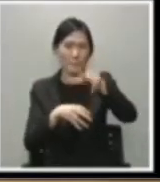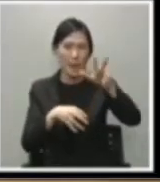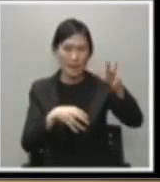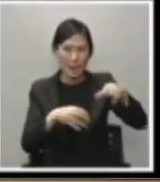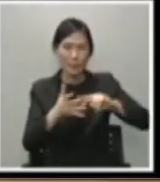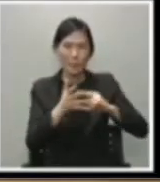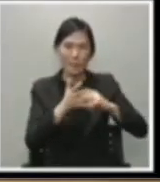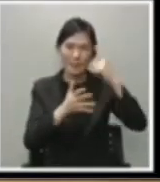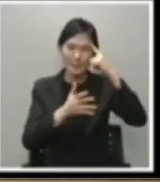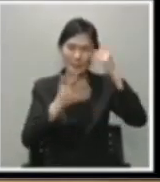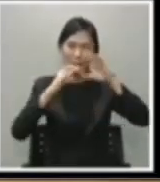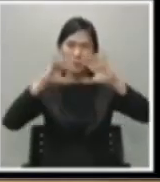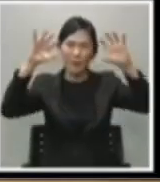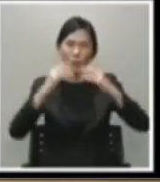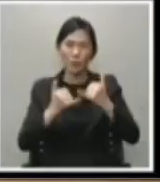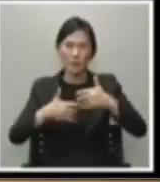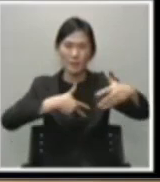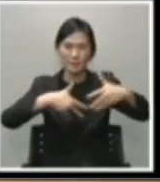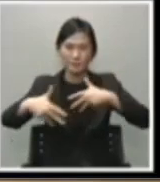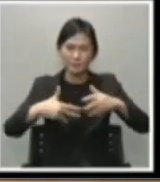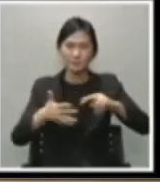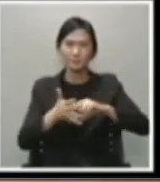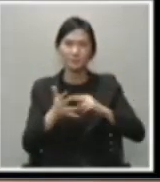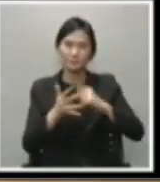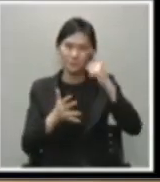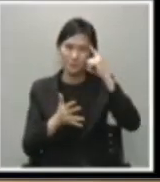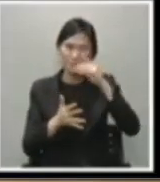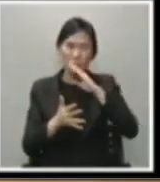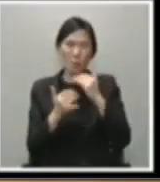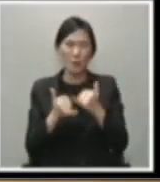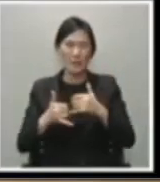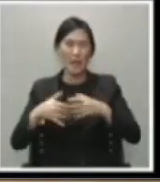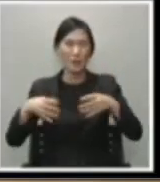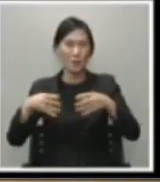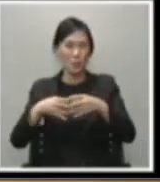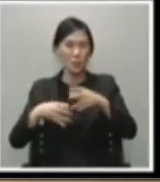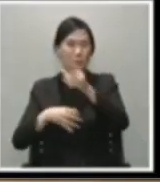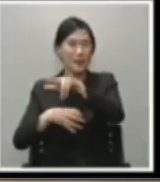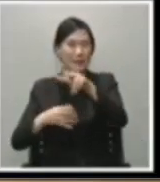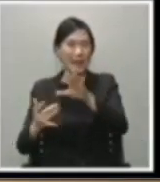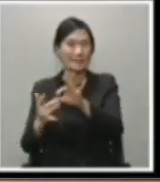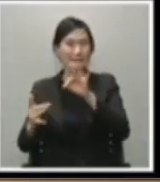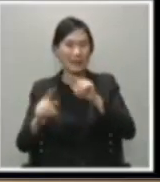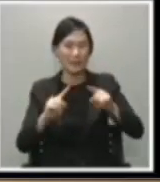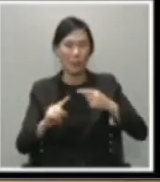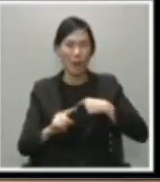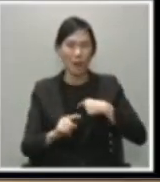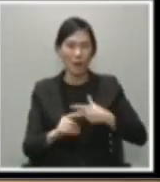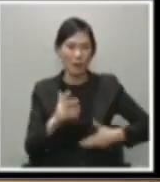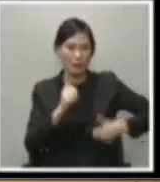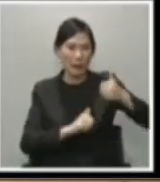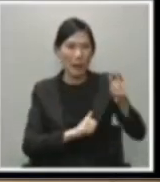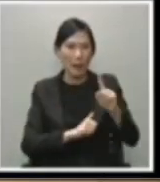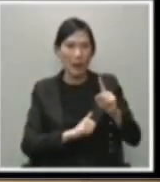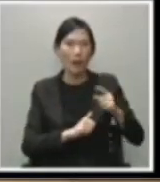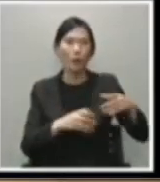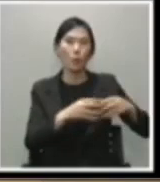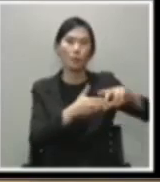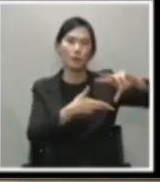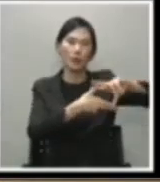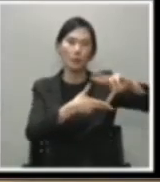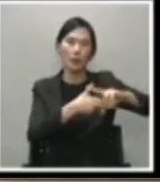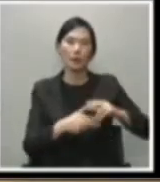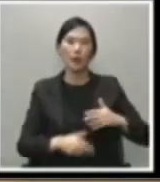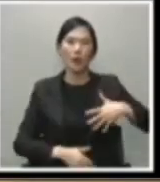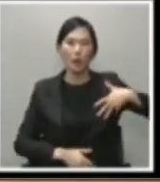วันนี้พี่น้องประชาชนเลือกพรรคเพื่อไทยแต่ได้พรรคพลังประชารัฐครับถ้าพรรคเพื่อไทยเป็นรัฐบาลยกตัวอย่างยางพาราครับเราจะยก